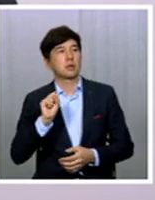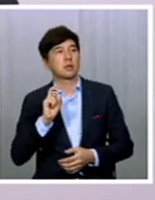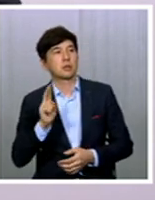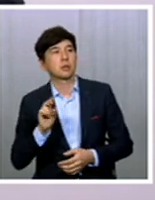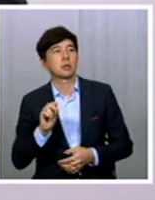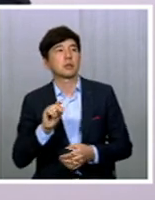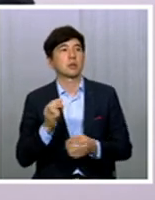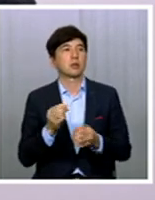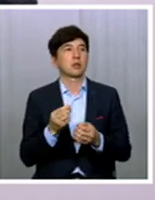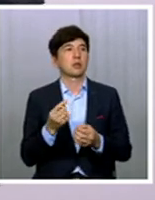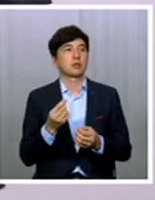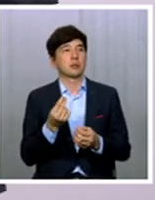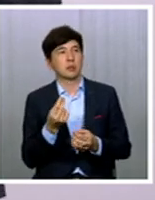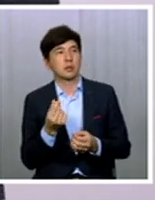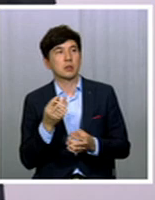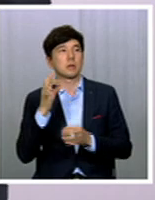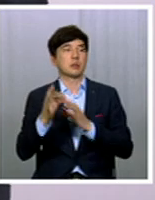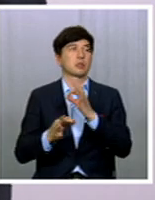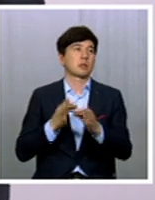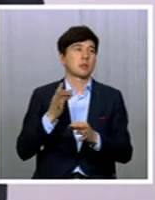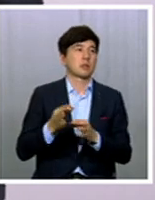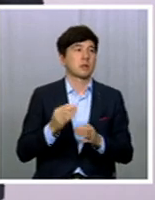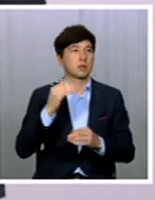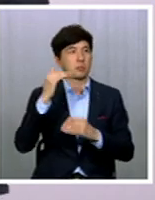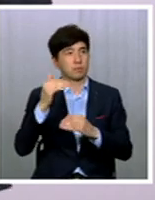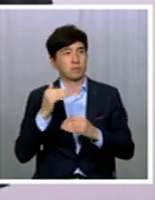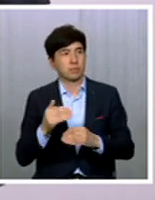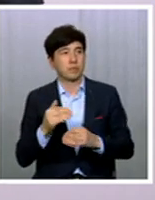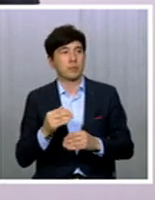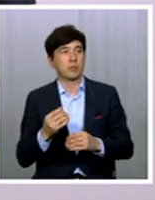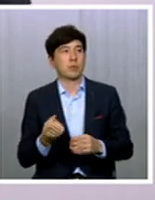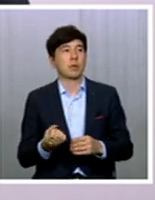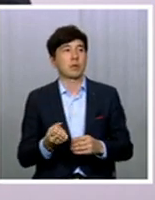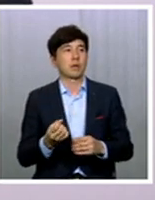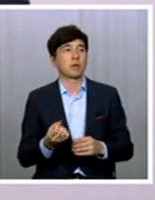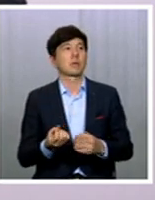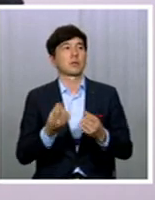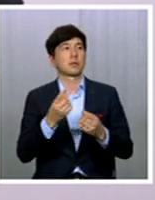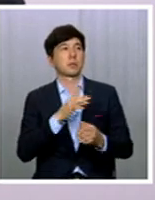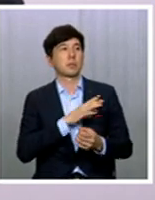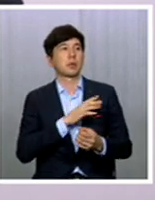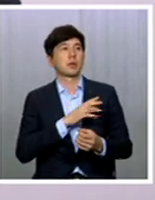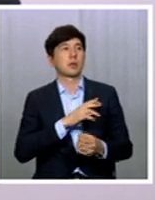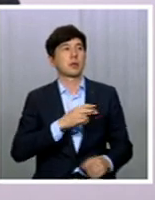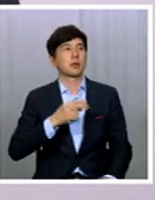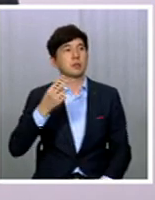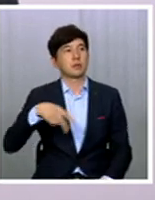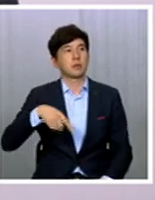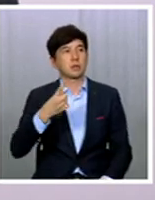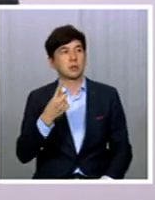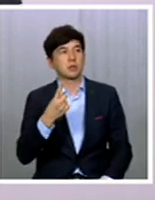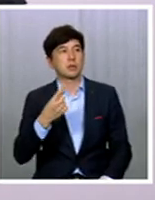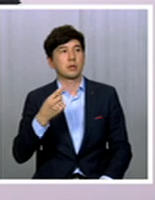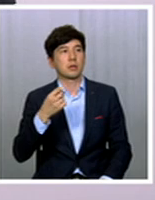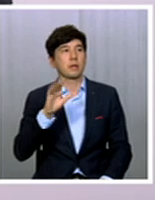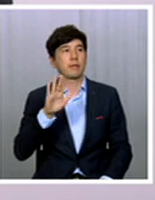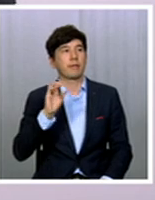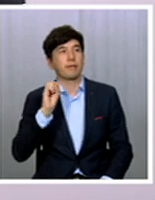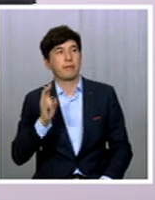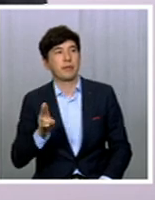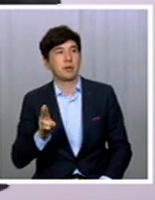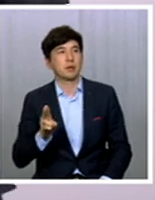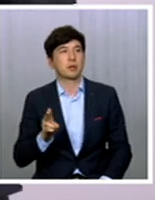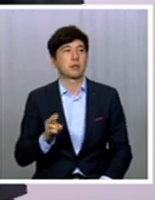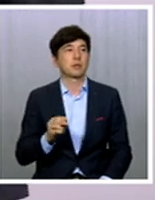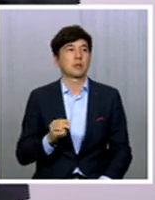заманда нарықтық инфрақұрылымның қалыптасуы және оның пайда болуы қазір 21-ші ғасырда нақты көрініс